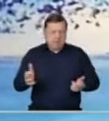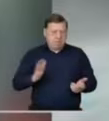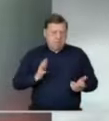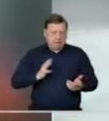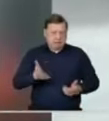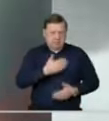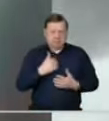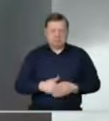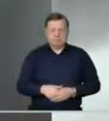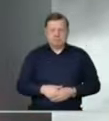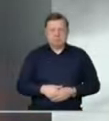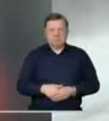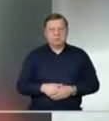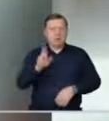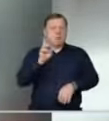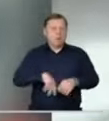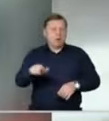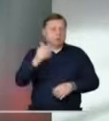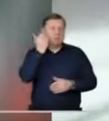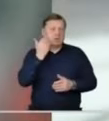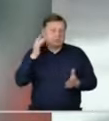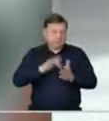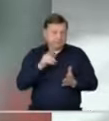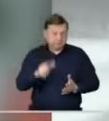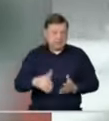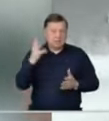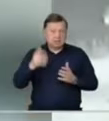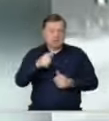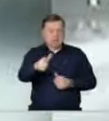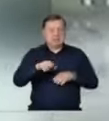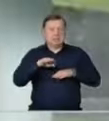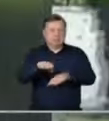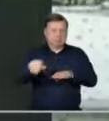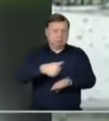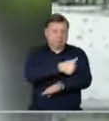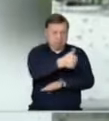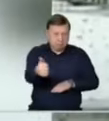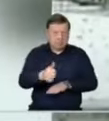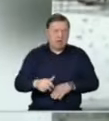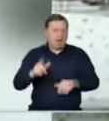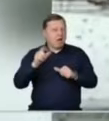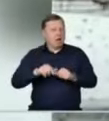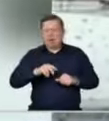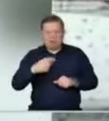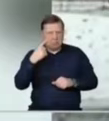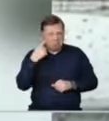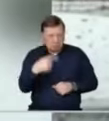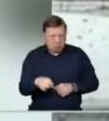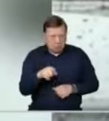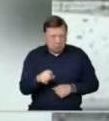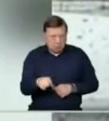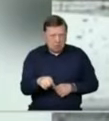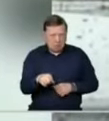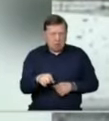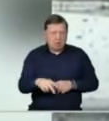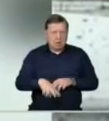ruchu. Policjanci z częstochowskiej drogówki chcieli wyprzedzić jadący przed nimi samochód. Zrezygnowali, bo ich wzrok przyciągnęło czyjeś